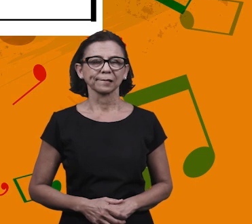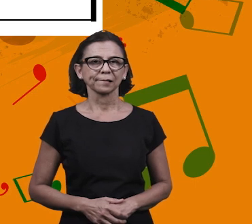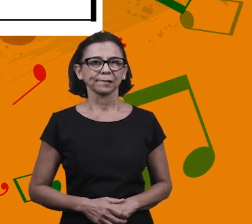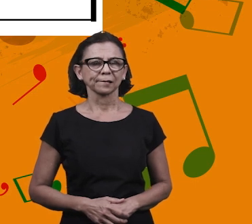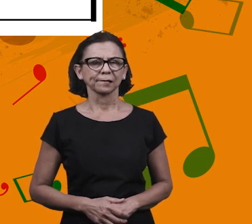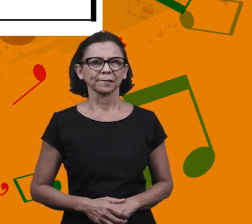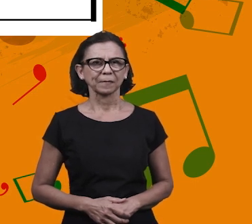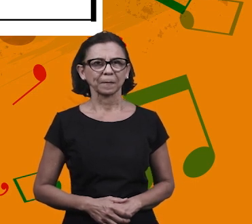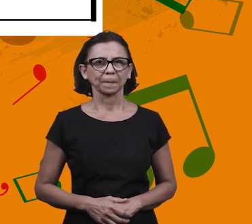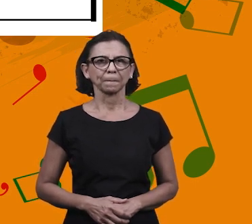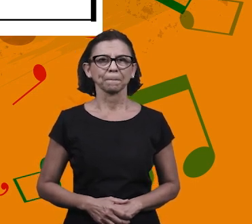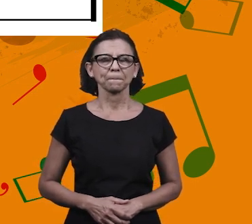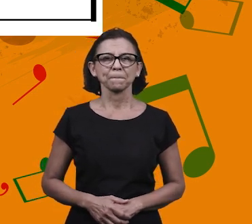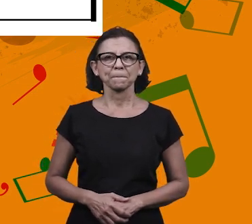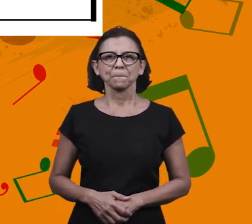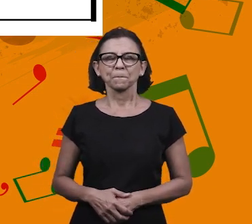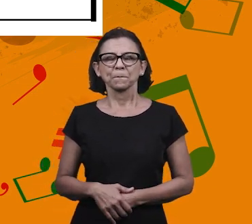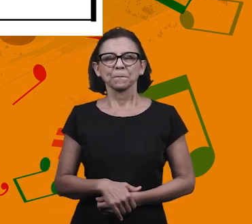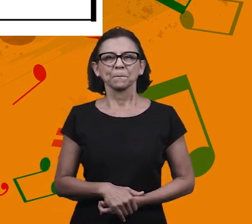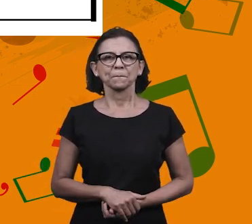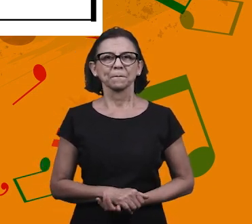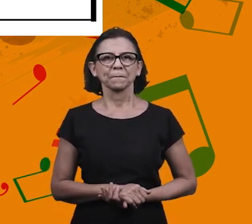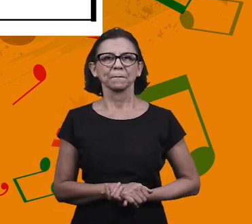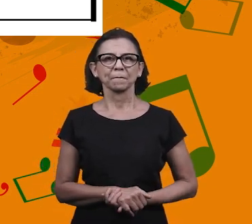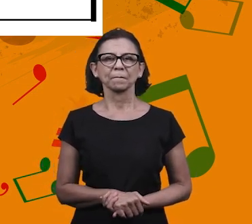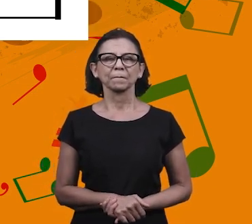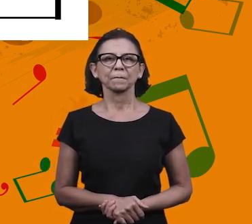fá, mi, ré,